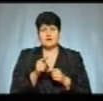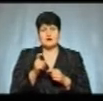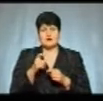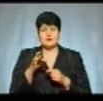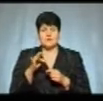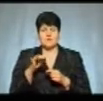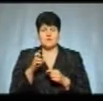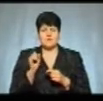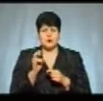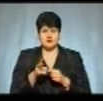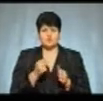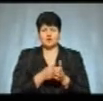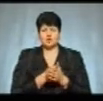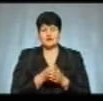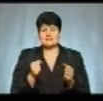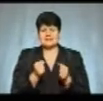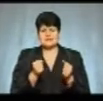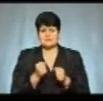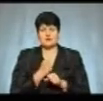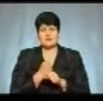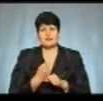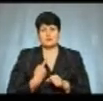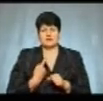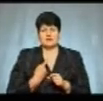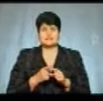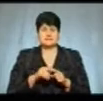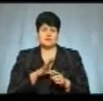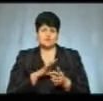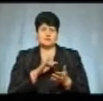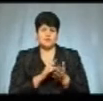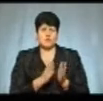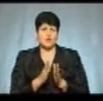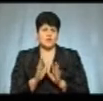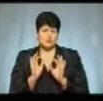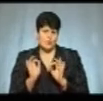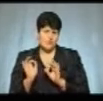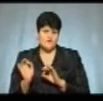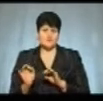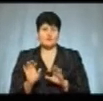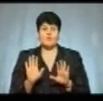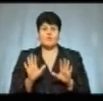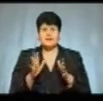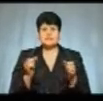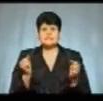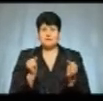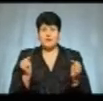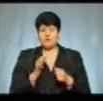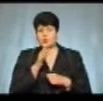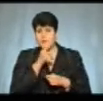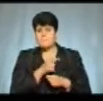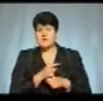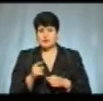До зими на території здійснювалася охорона. Було це все централізовано, впорядковано. На момент зимового періоду, так як там